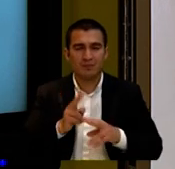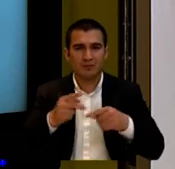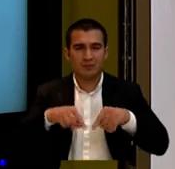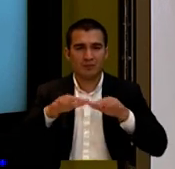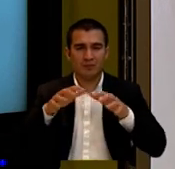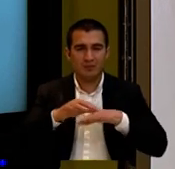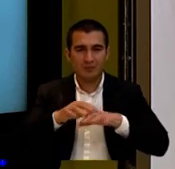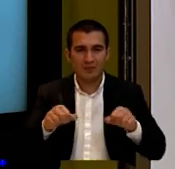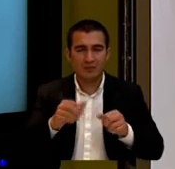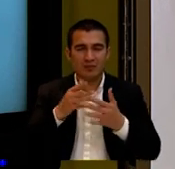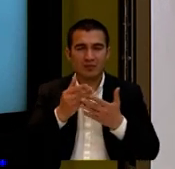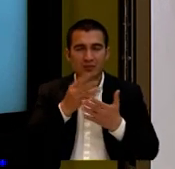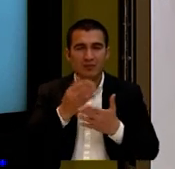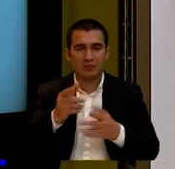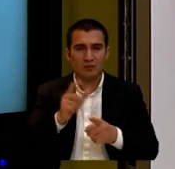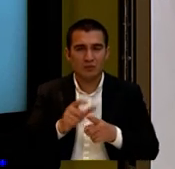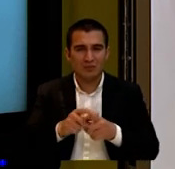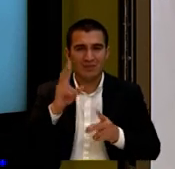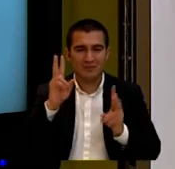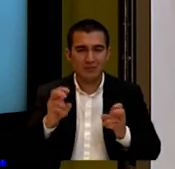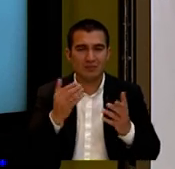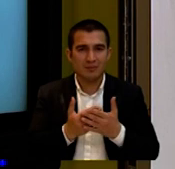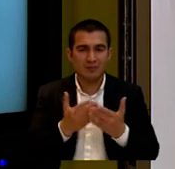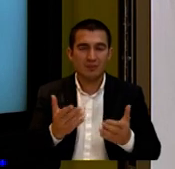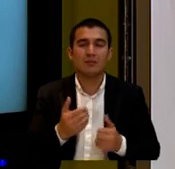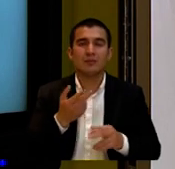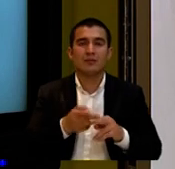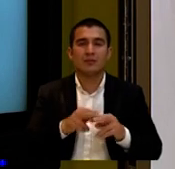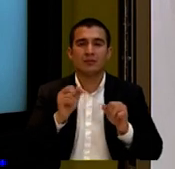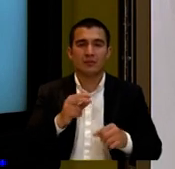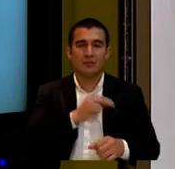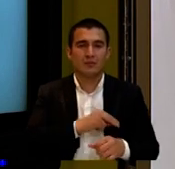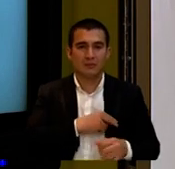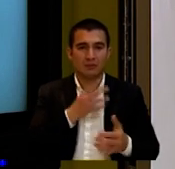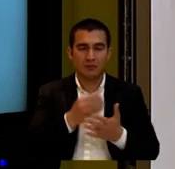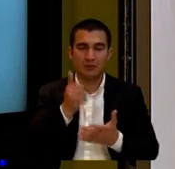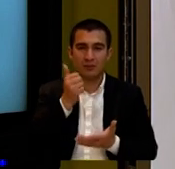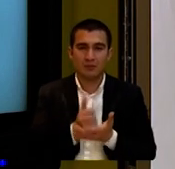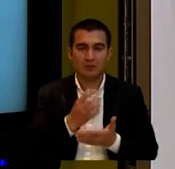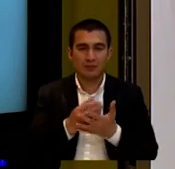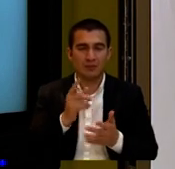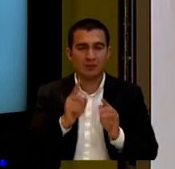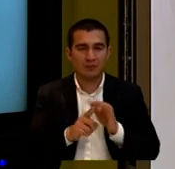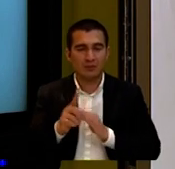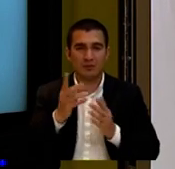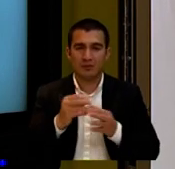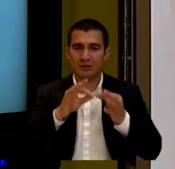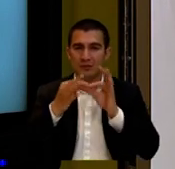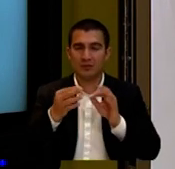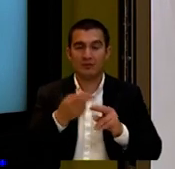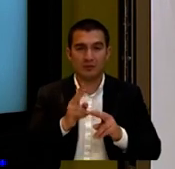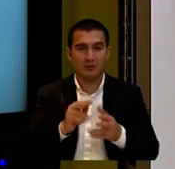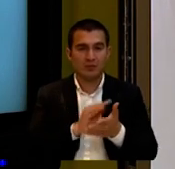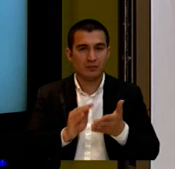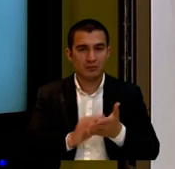мәшғолаты үшін керек боладыған чіхазылар, Үнден кен ісі үшнің барыш тәртібі кетмәкетлікті язылады.